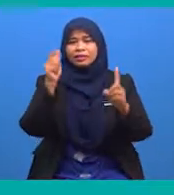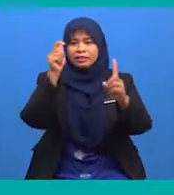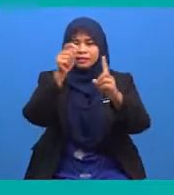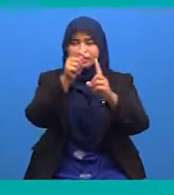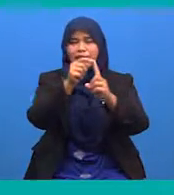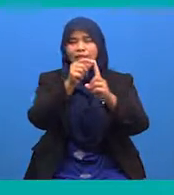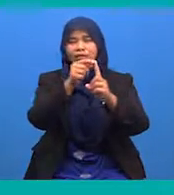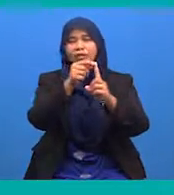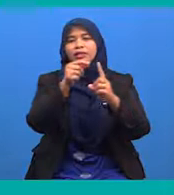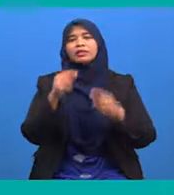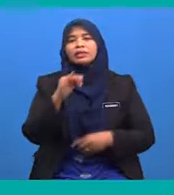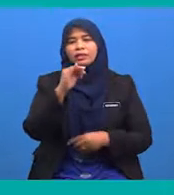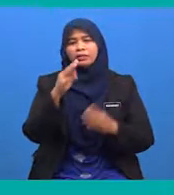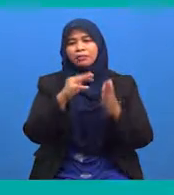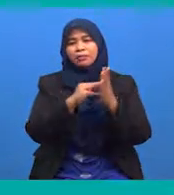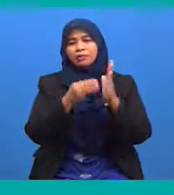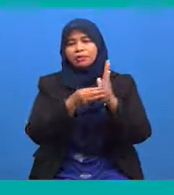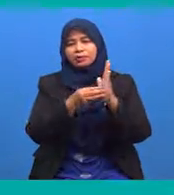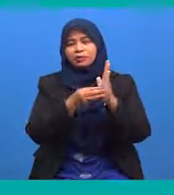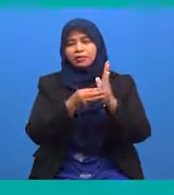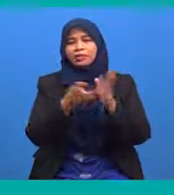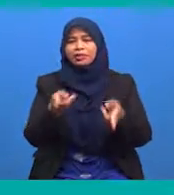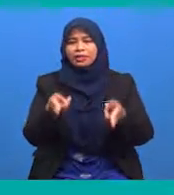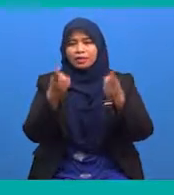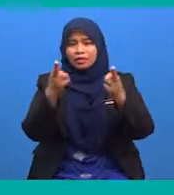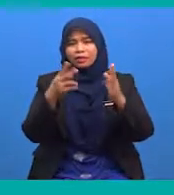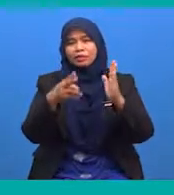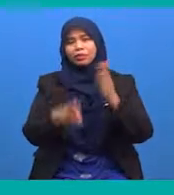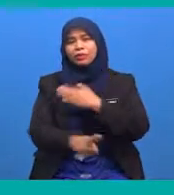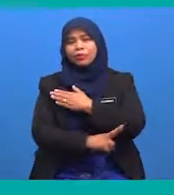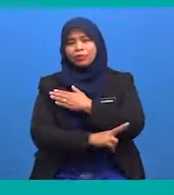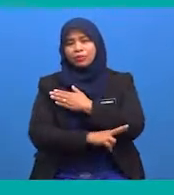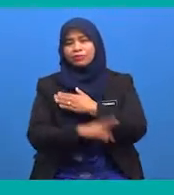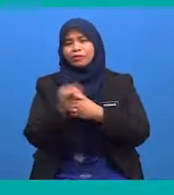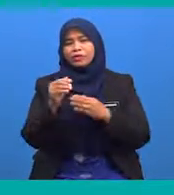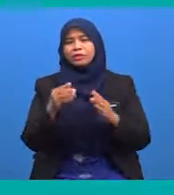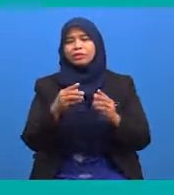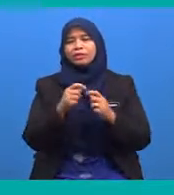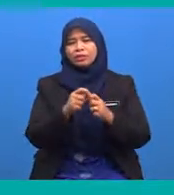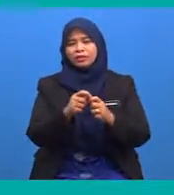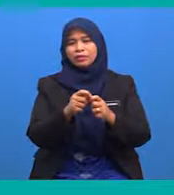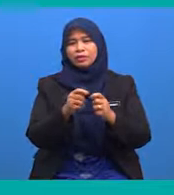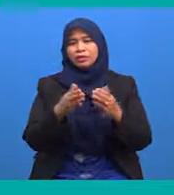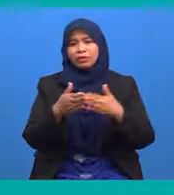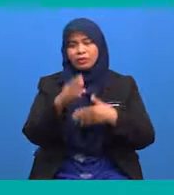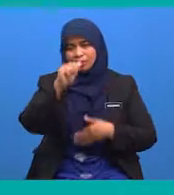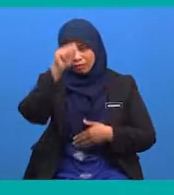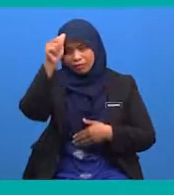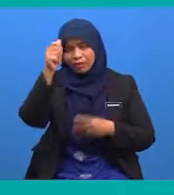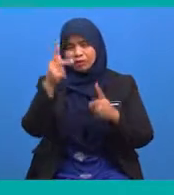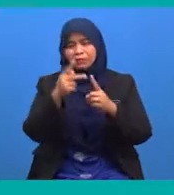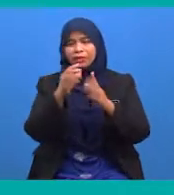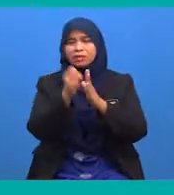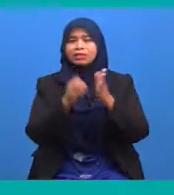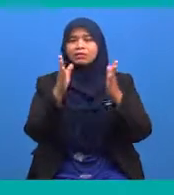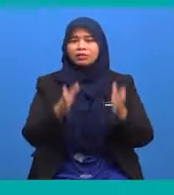secara istilahnya bererti keringanan hukum yang disyariatkan oleh Allah kepada seseorang